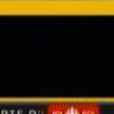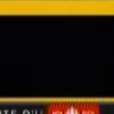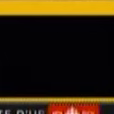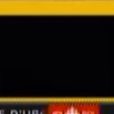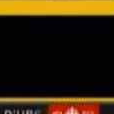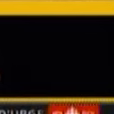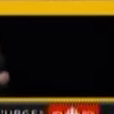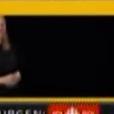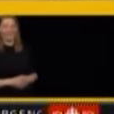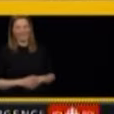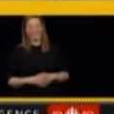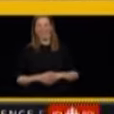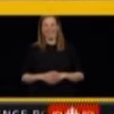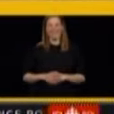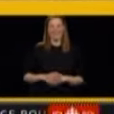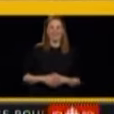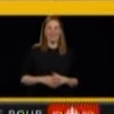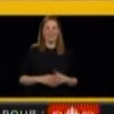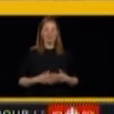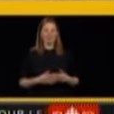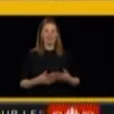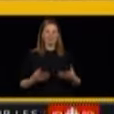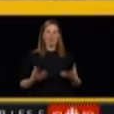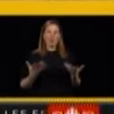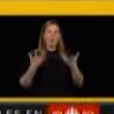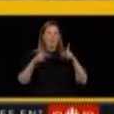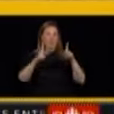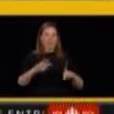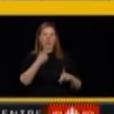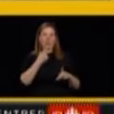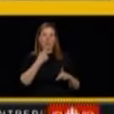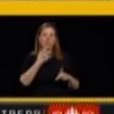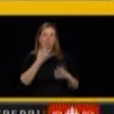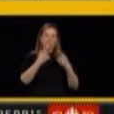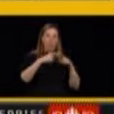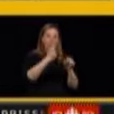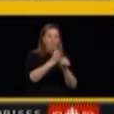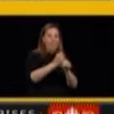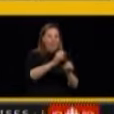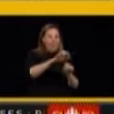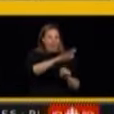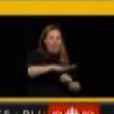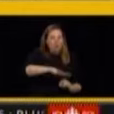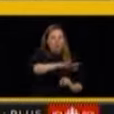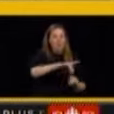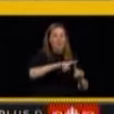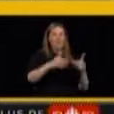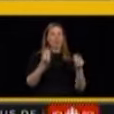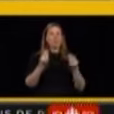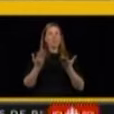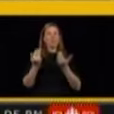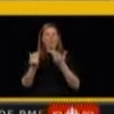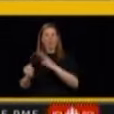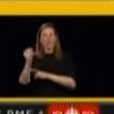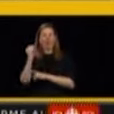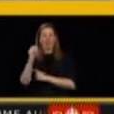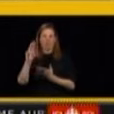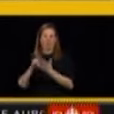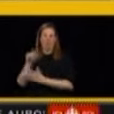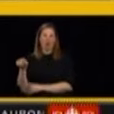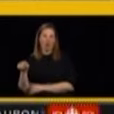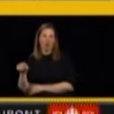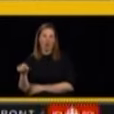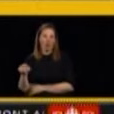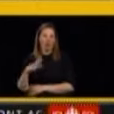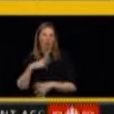régions qui voudraient travailler dans leur région, mais les besoins sont beaucoup à Montréal. Ça, c'est un exemple. Il y a des gens qui